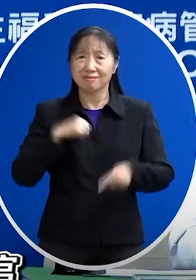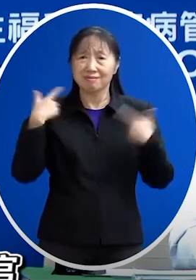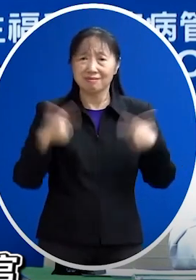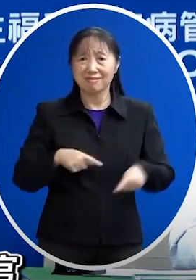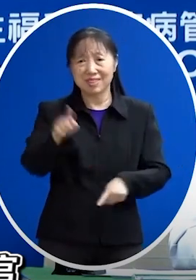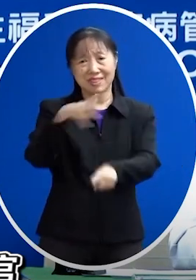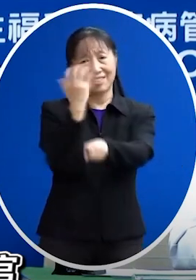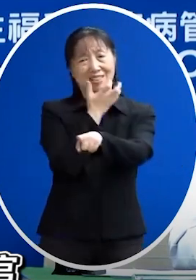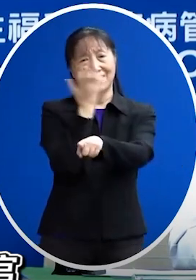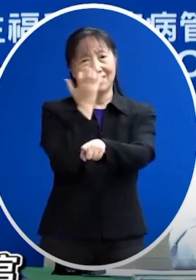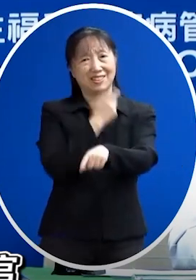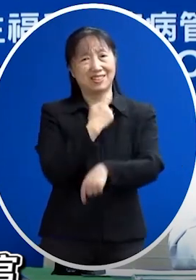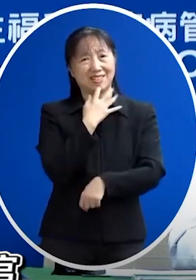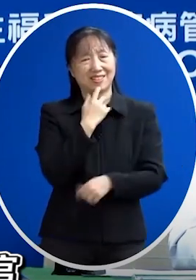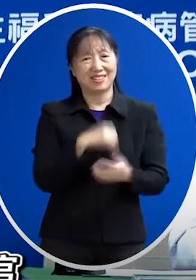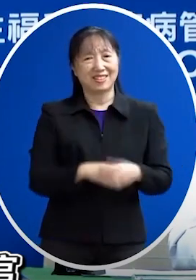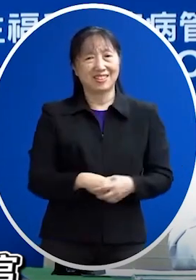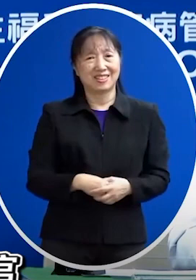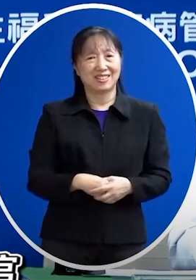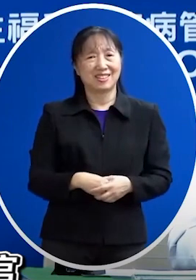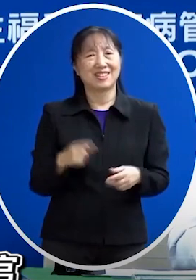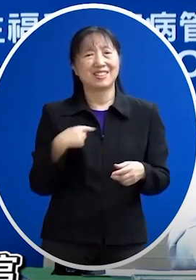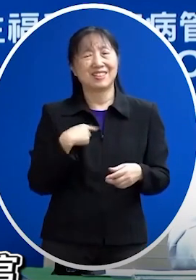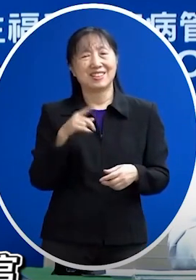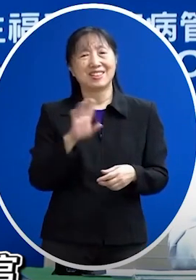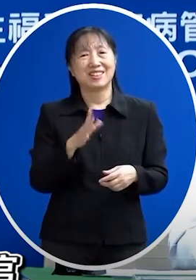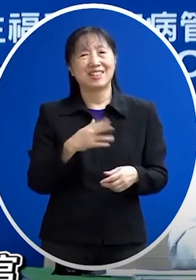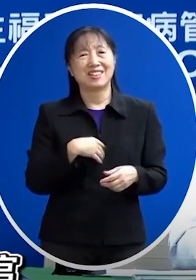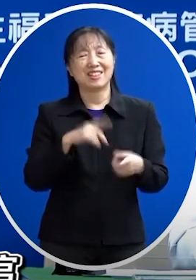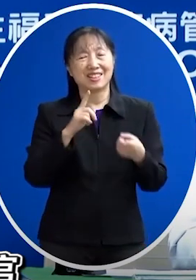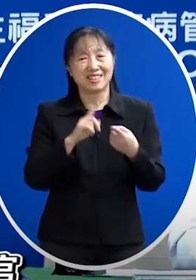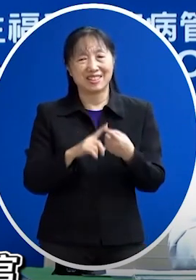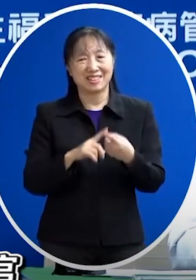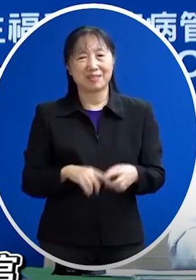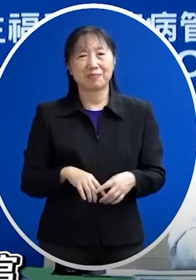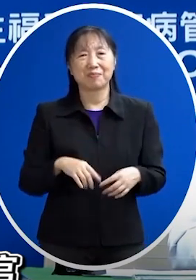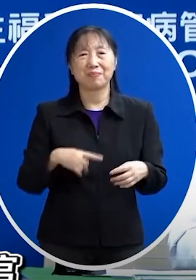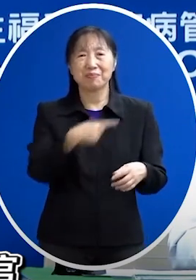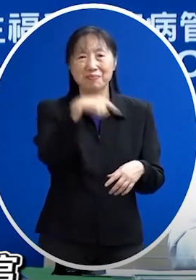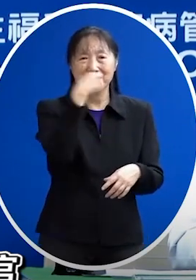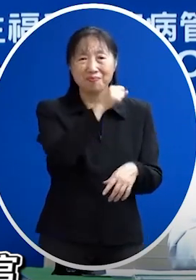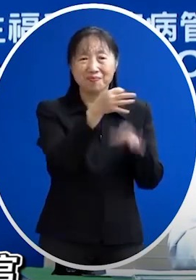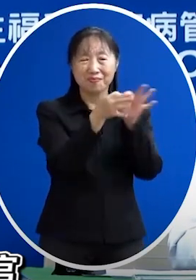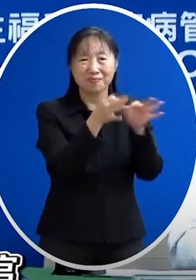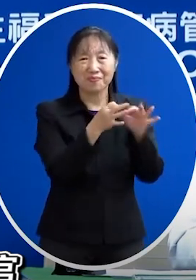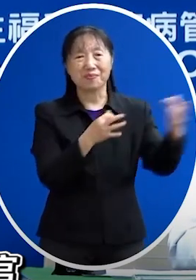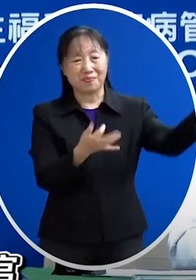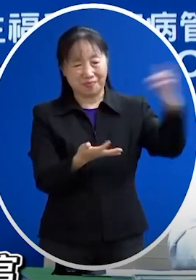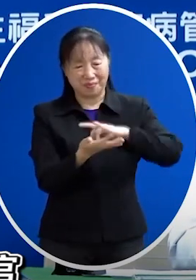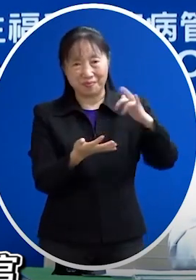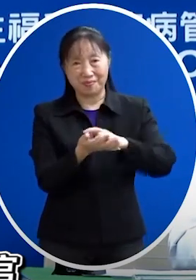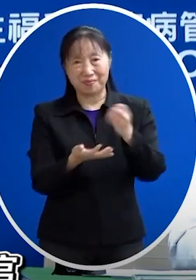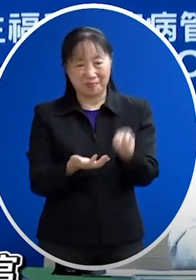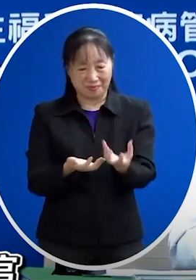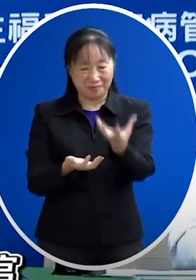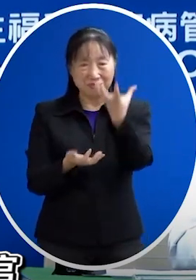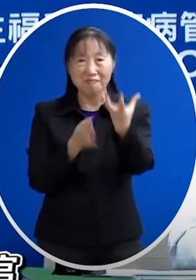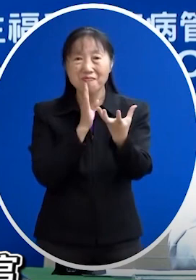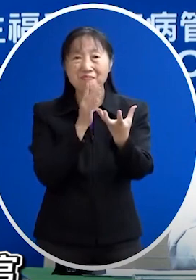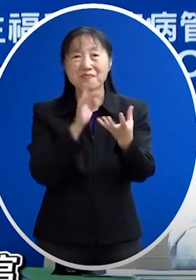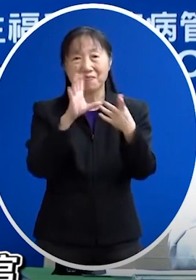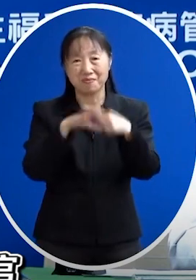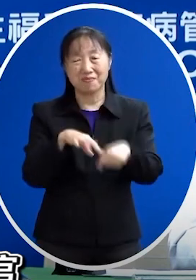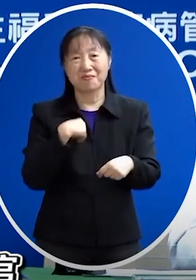笑这么大声，然后我就不用了。我觉得这次回来主要还是台商可能是最大宗啊。哦，我们干脆就